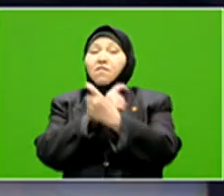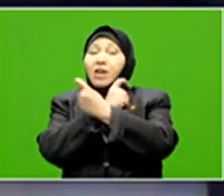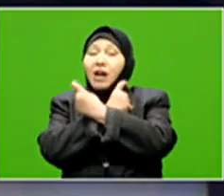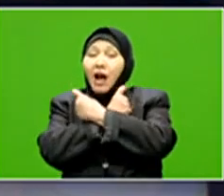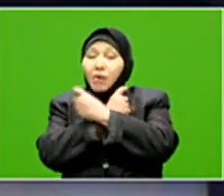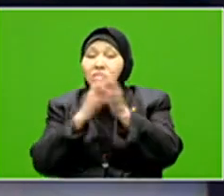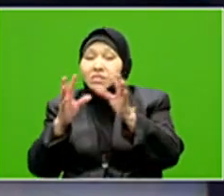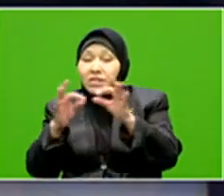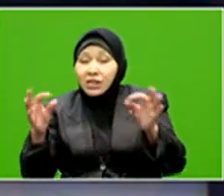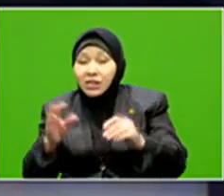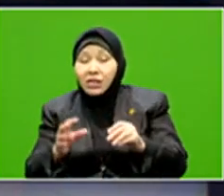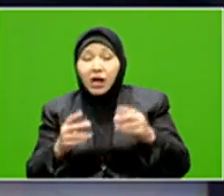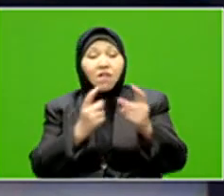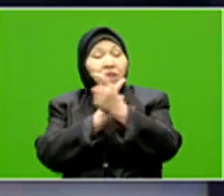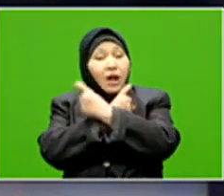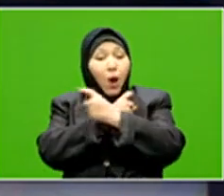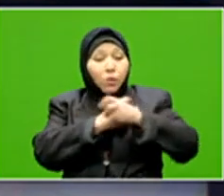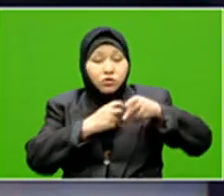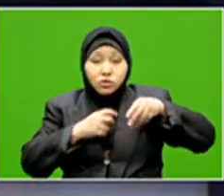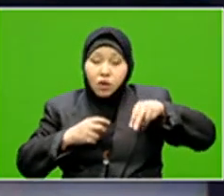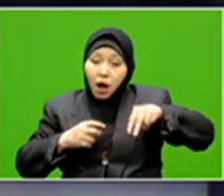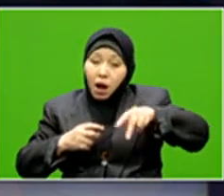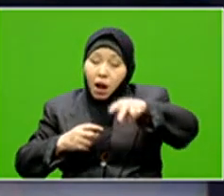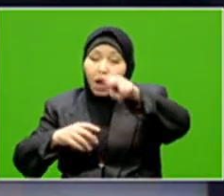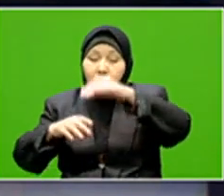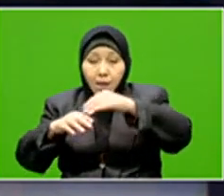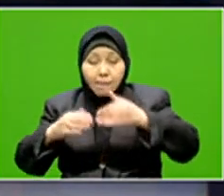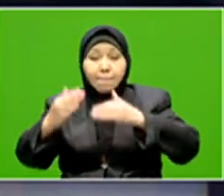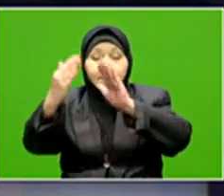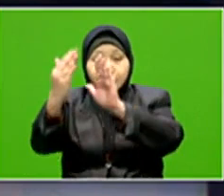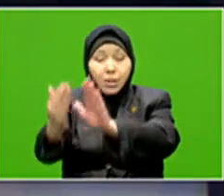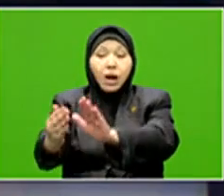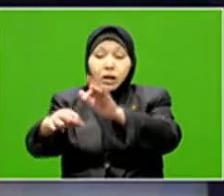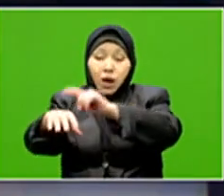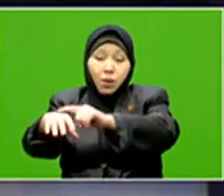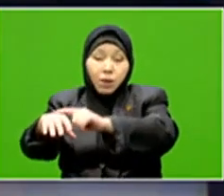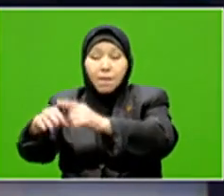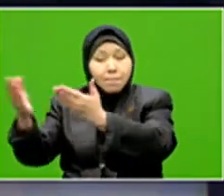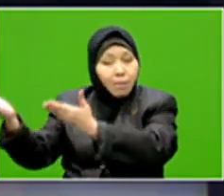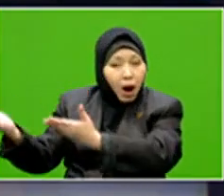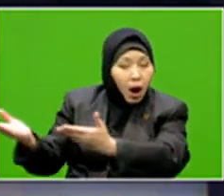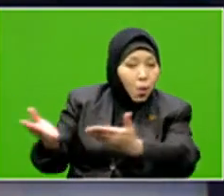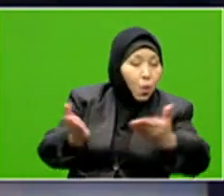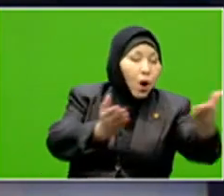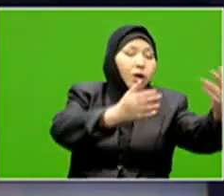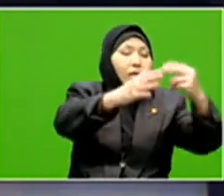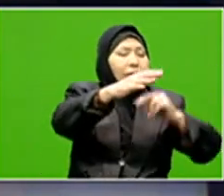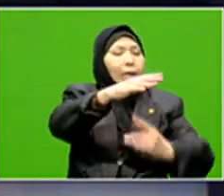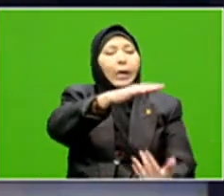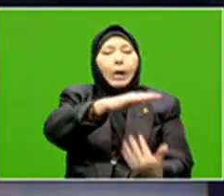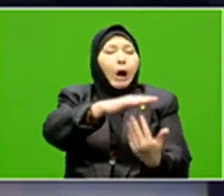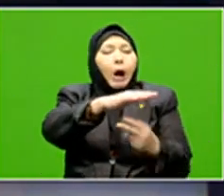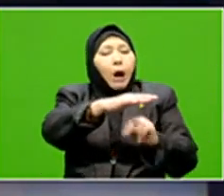dia, Fir'aun, berjalan di depan kaumnya pada hari kiamat lalu membawa mereka masuk ke dalam neraka. Itulah seburuk-buruk